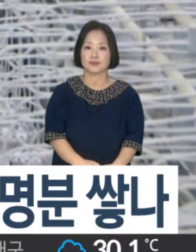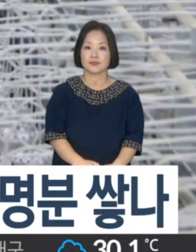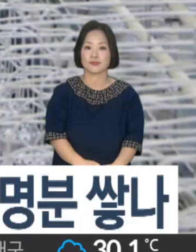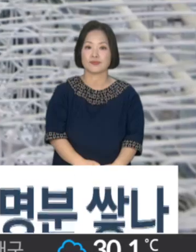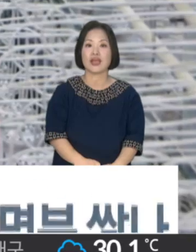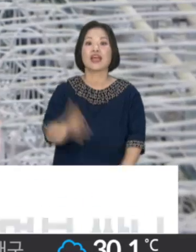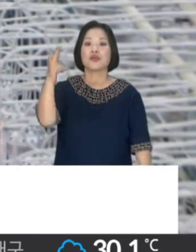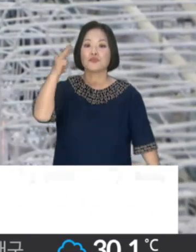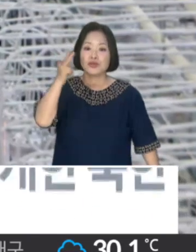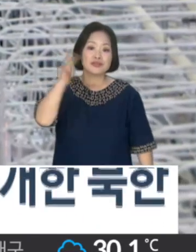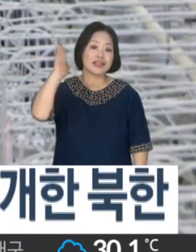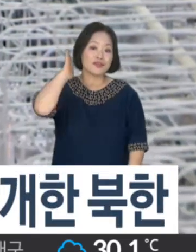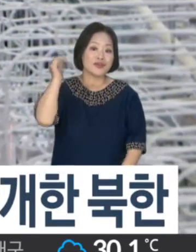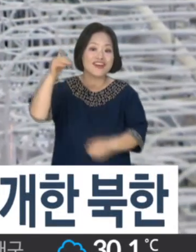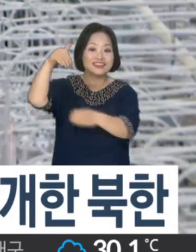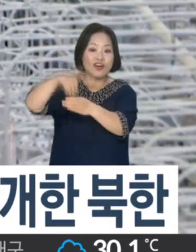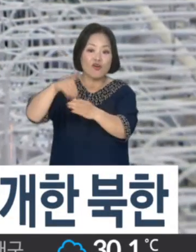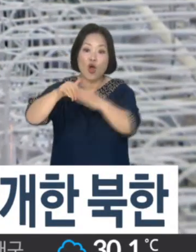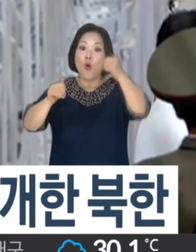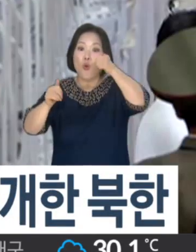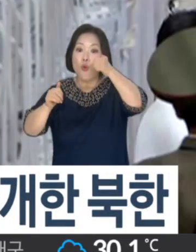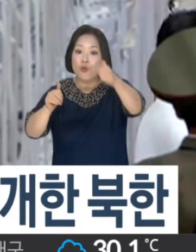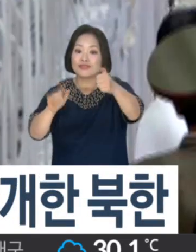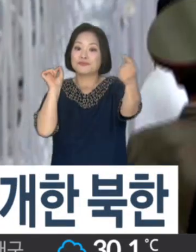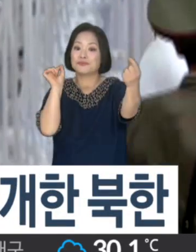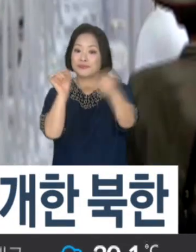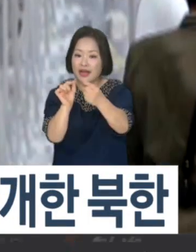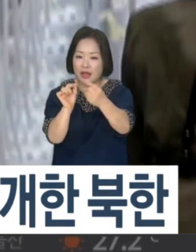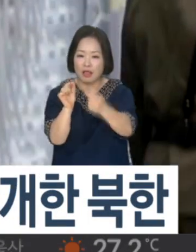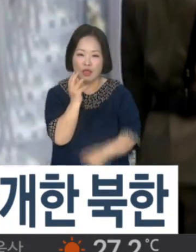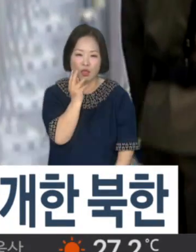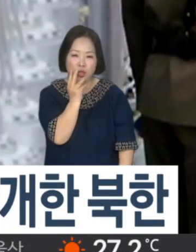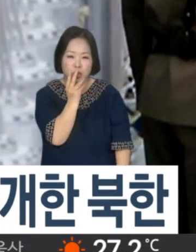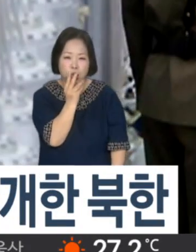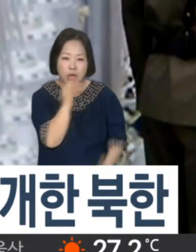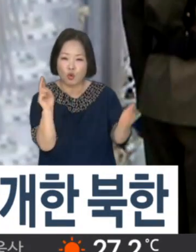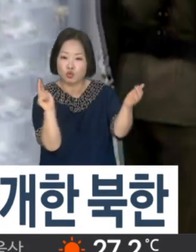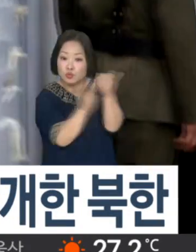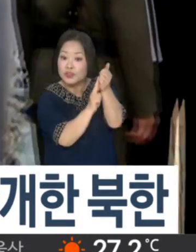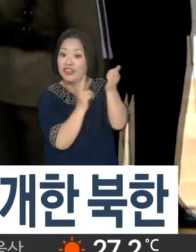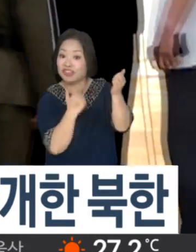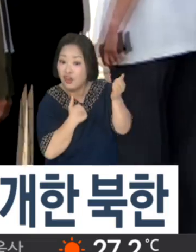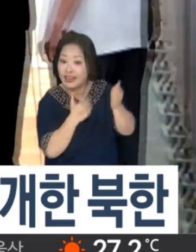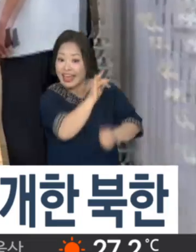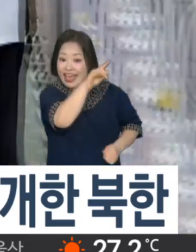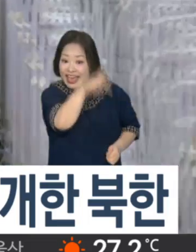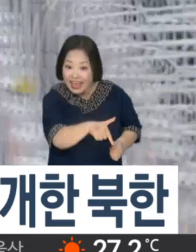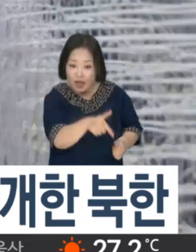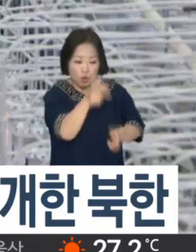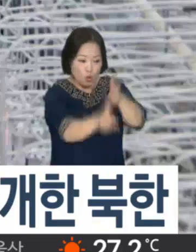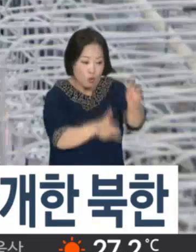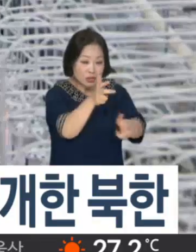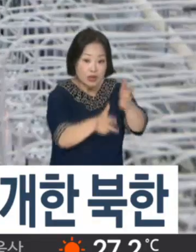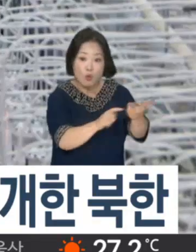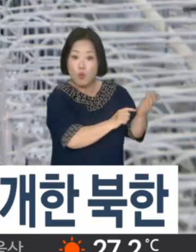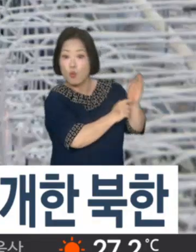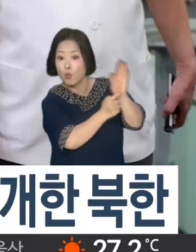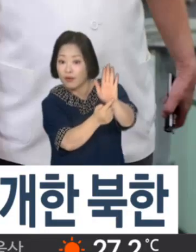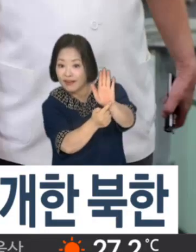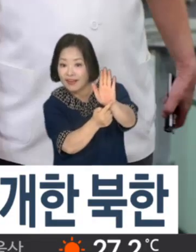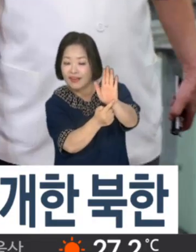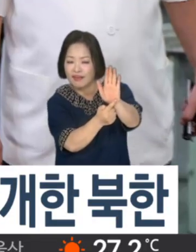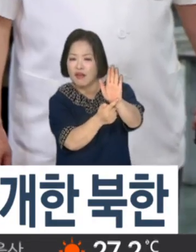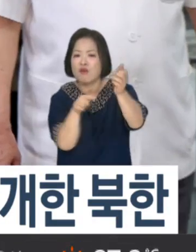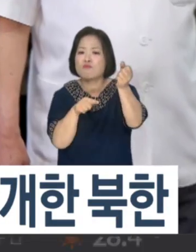미국 대선을 50여일 앞둔 시점 은밀하게 숨겨왔던 핵시설을 전격 공개한 북한